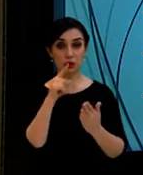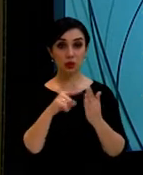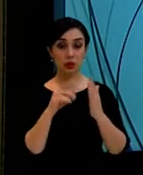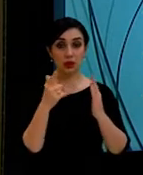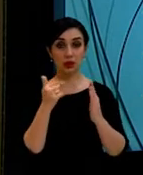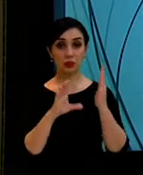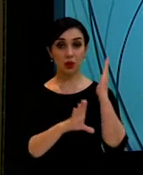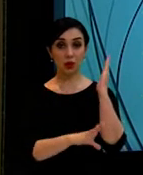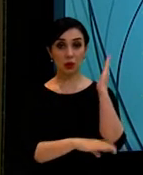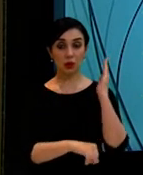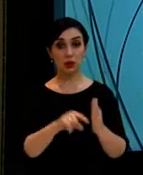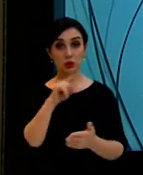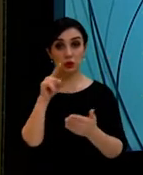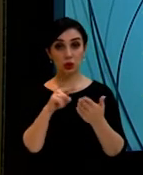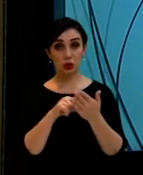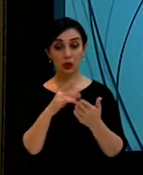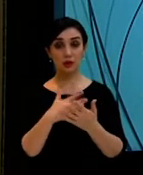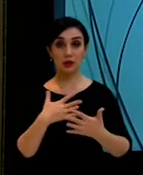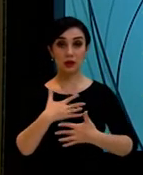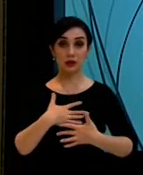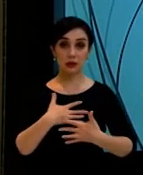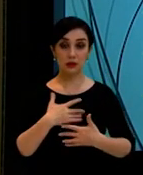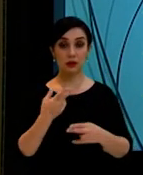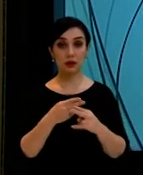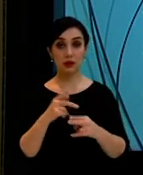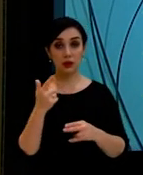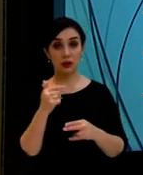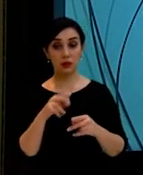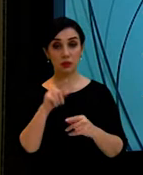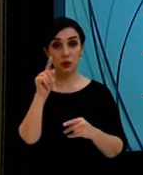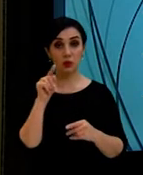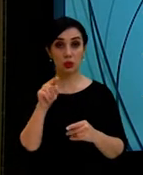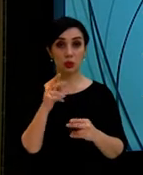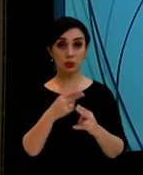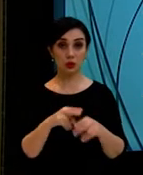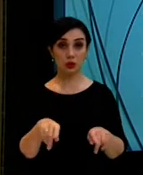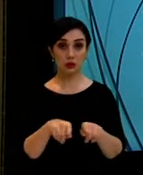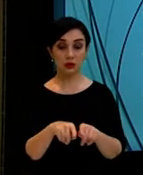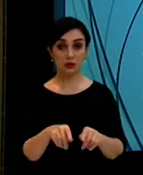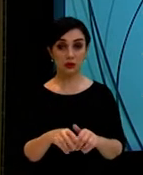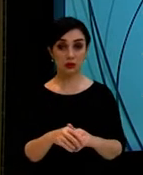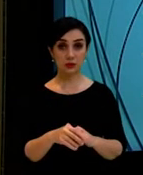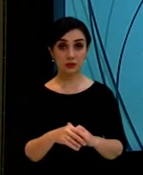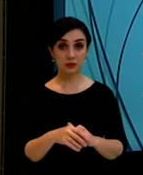oxirida. So'roq belgisi his-hayajon bilan aytilgan gaplarga undov belgisi.